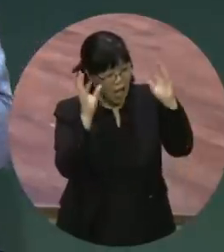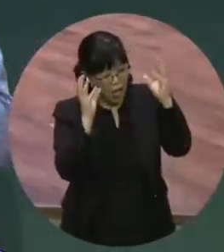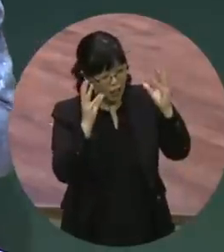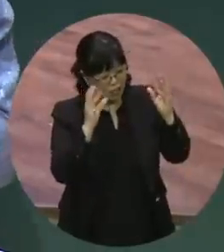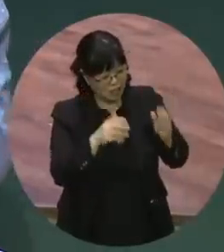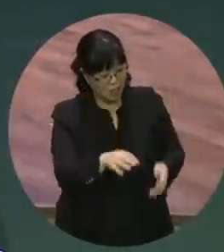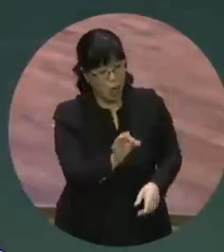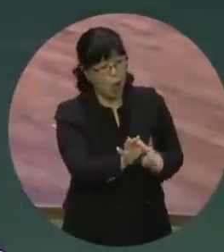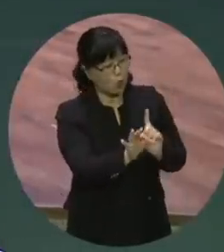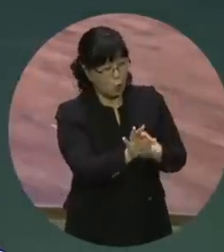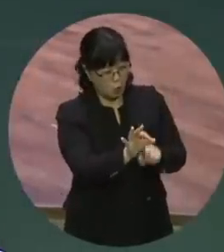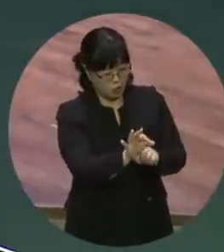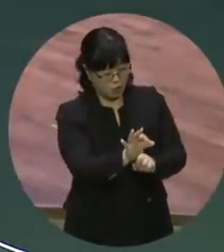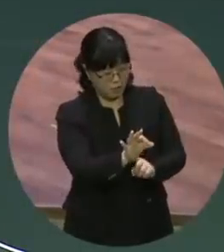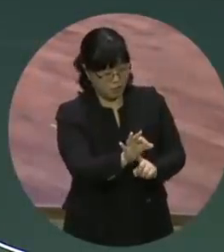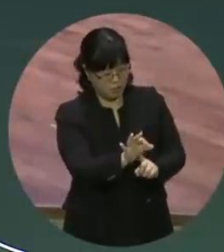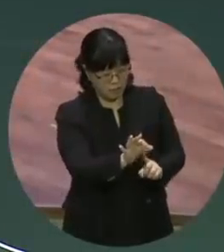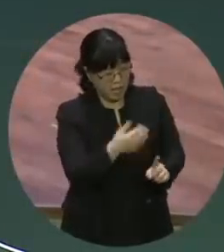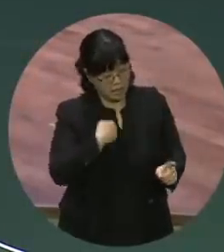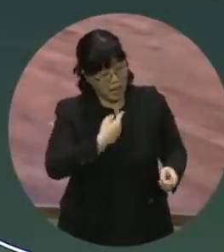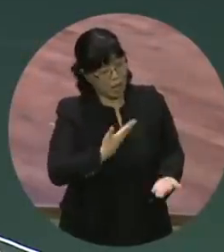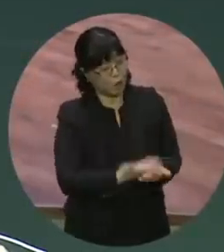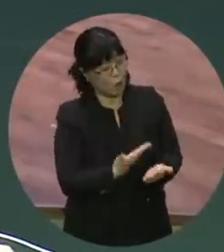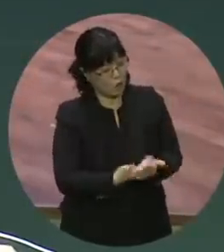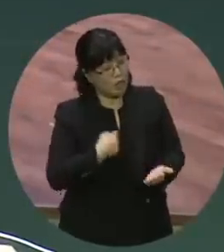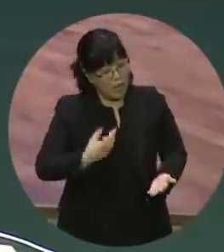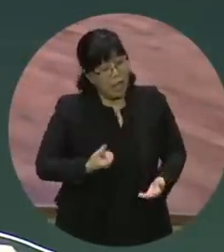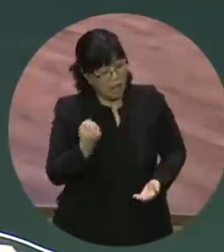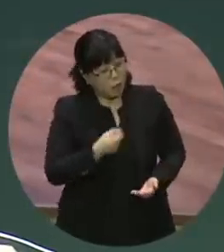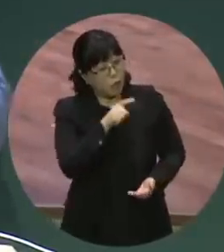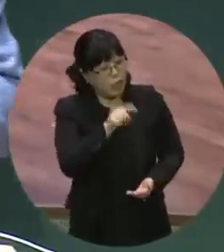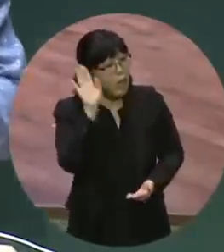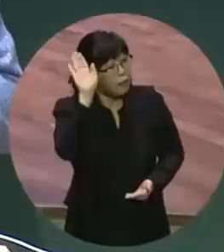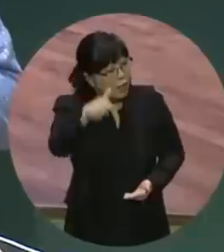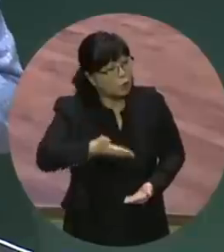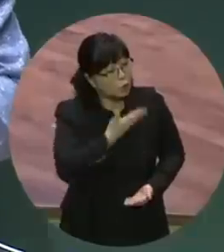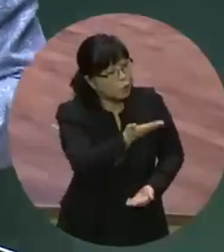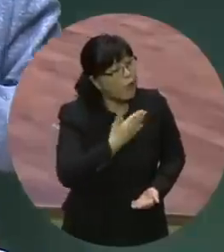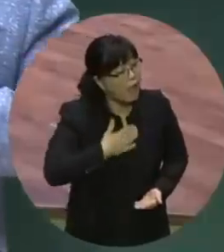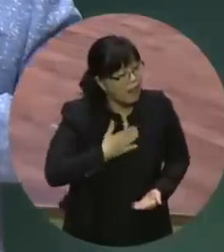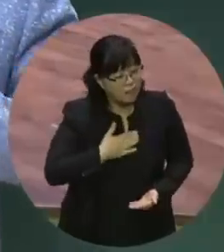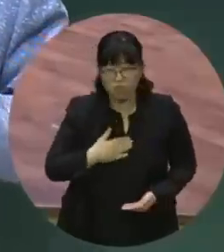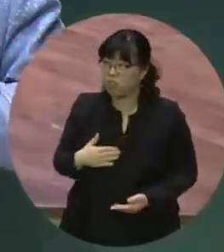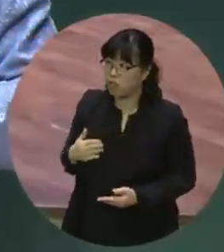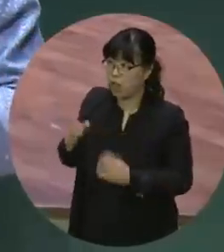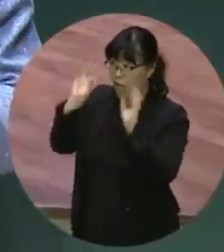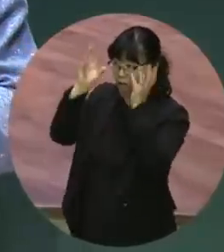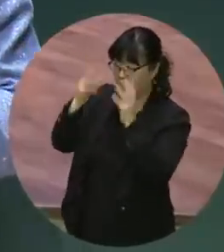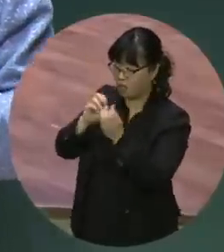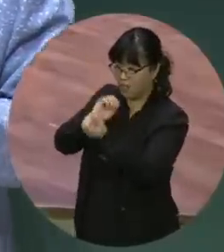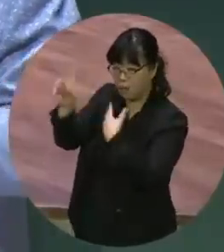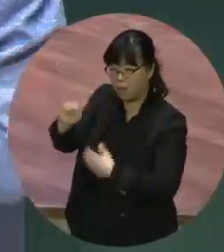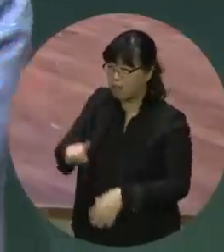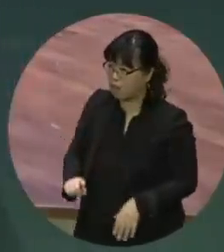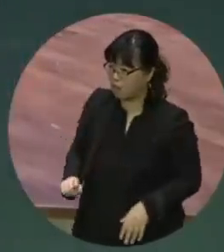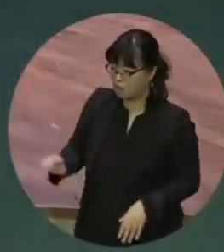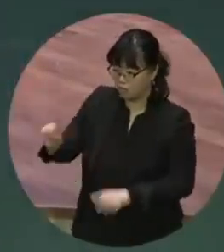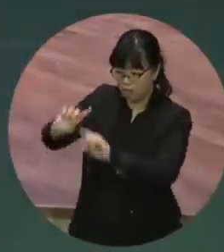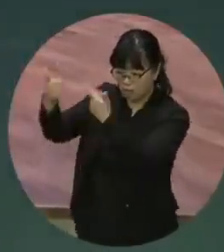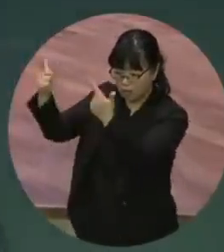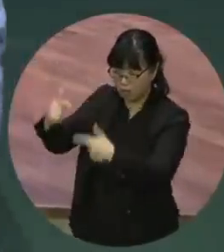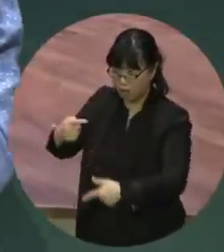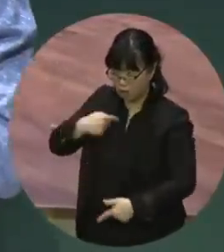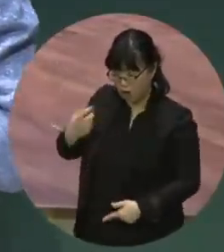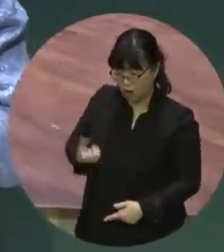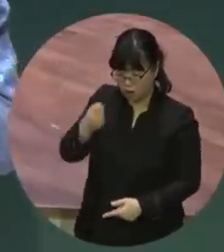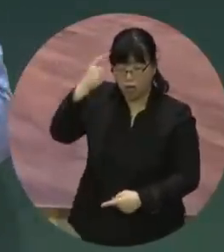내가 알아서 할게. 이게 네 살짜리가 아빠 엄마 하는 걸 봤단 말이에요, 보고. 응? 지도 살아야 되니까.